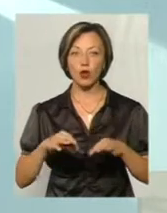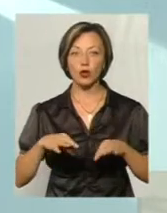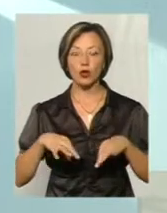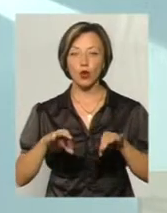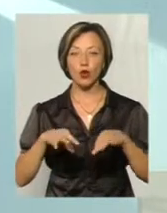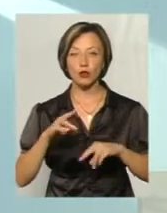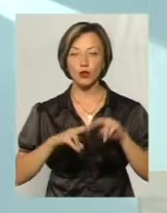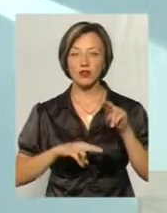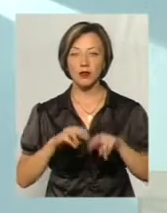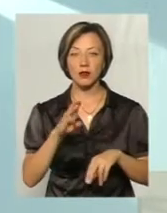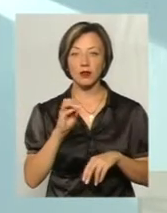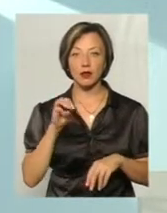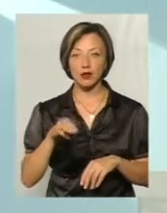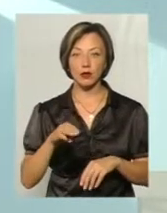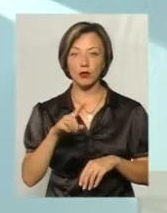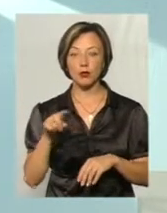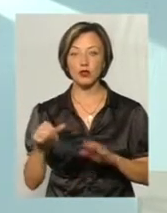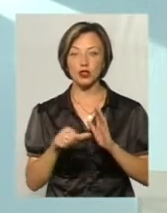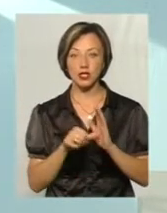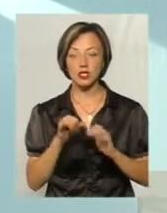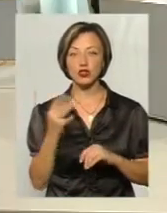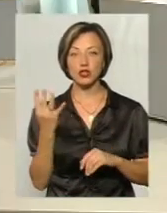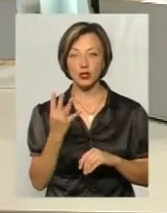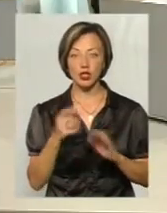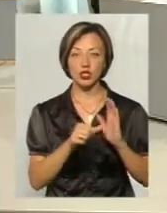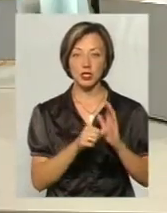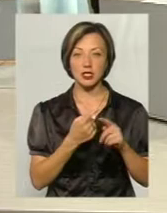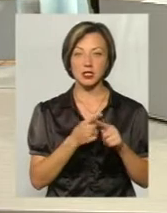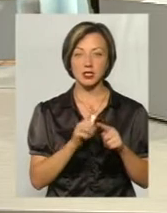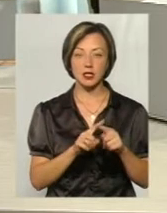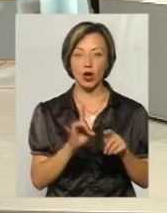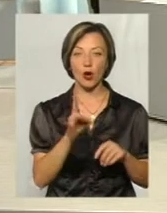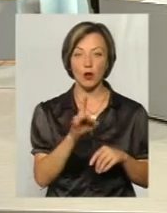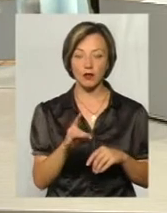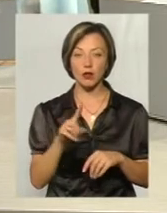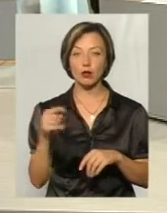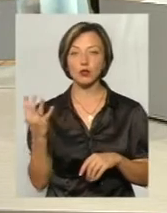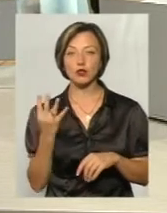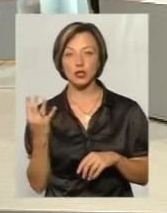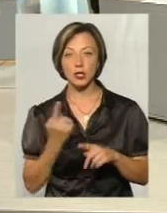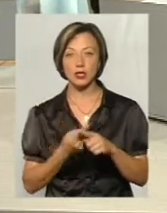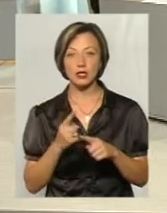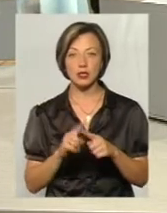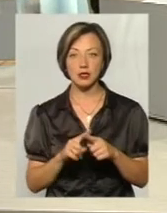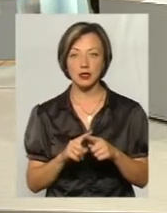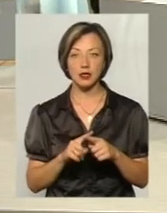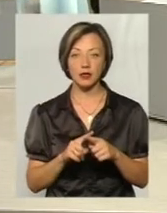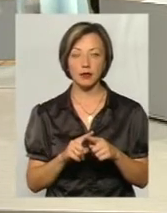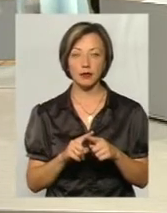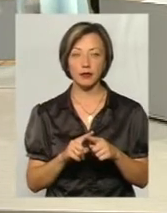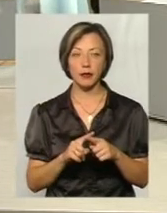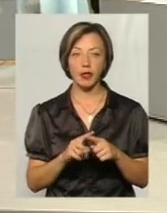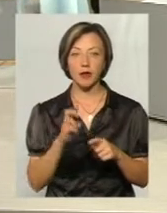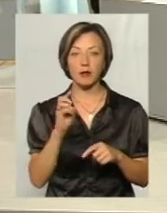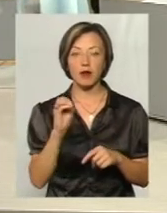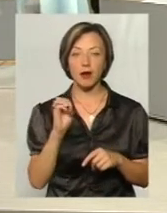номер 6 і дорожньо-будівельного треста номер 4. Номер 6 – це Гродненський трест, номер 4 – значить,